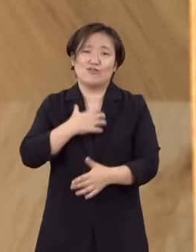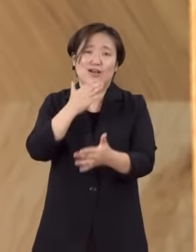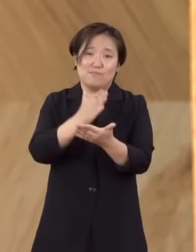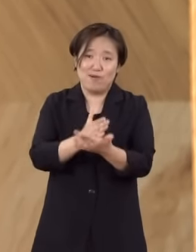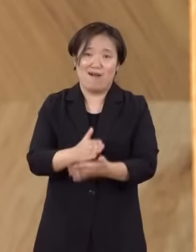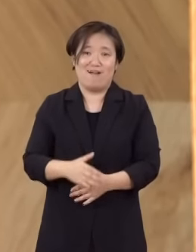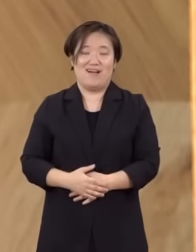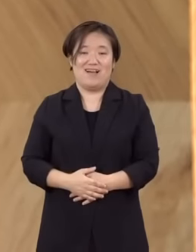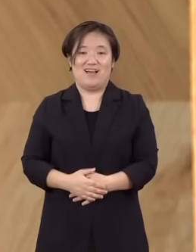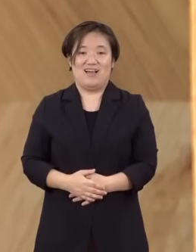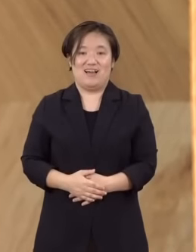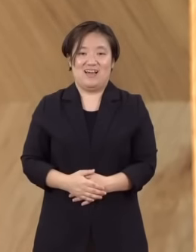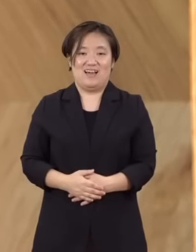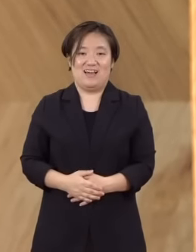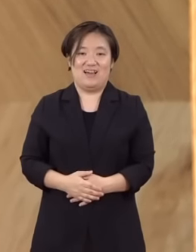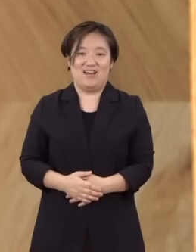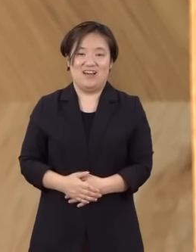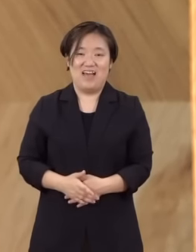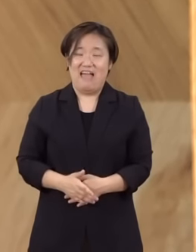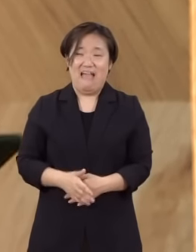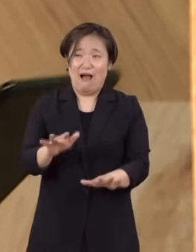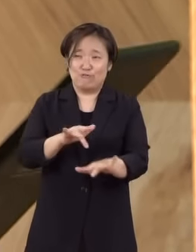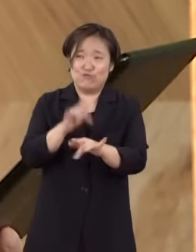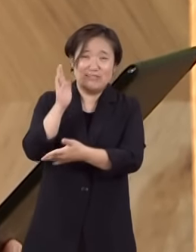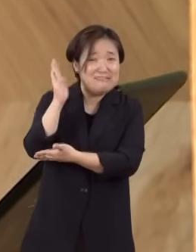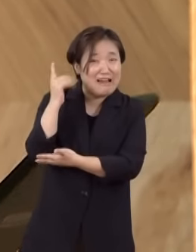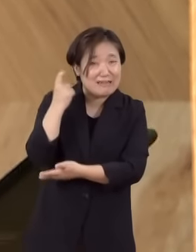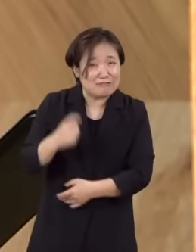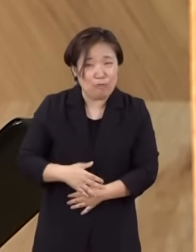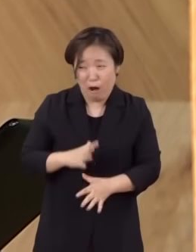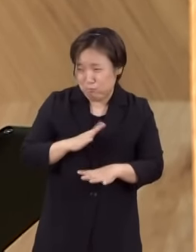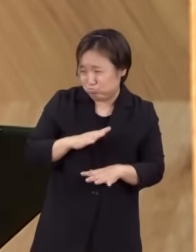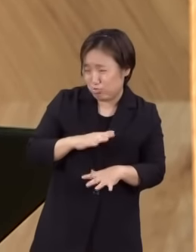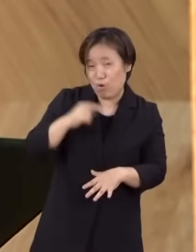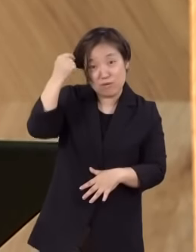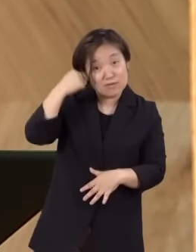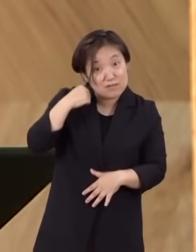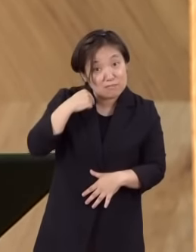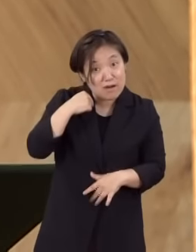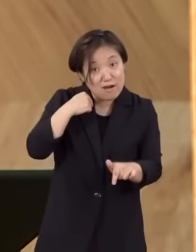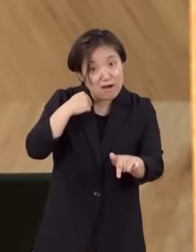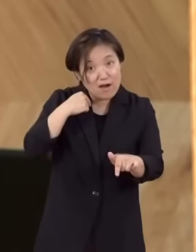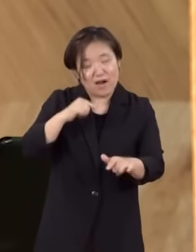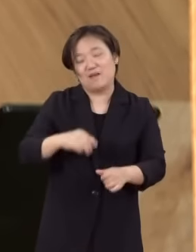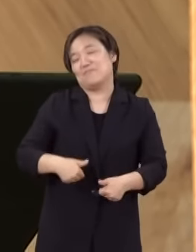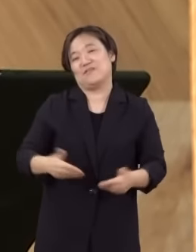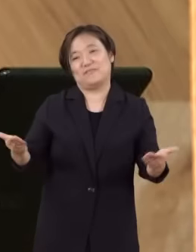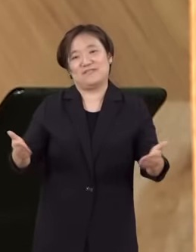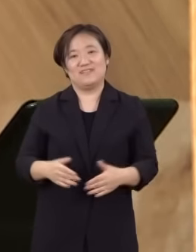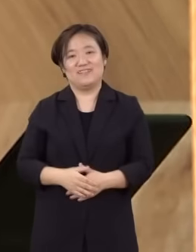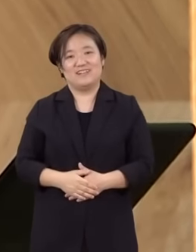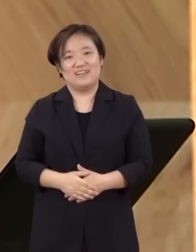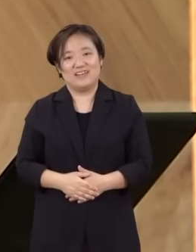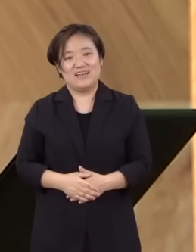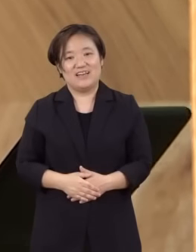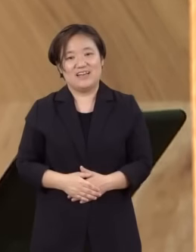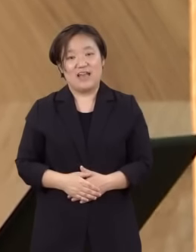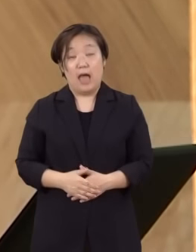어 낙남 특제 귀신 이야기 한다고 해서 절대 무서워할 필요 없습니다 그 따라해 보세요 귀신이